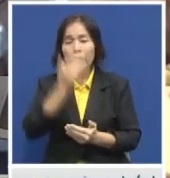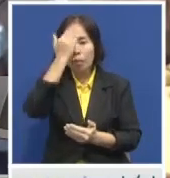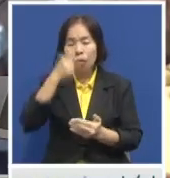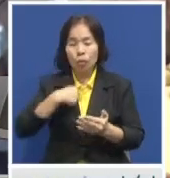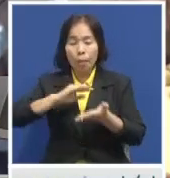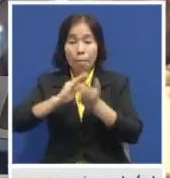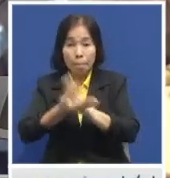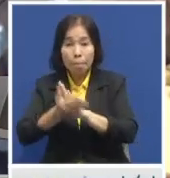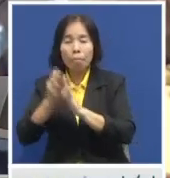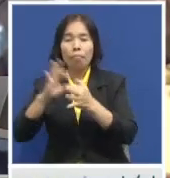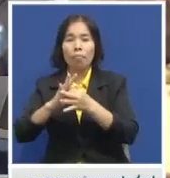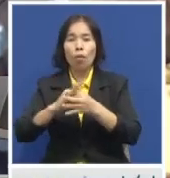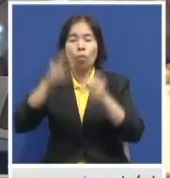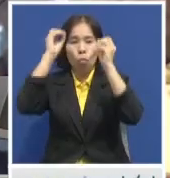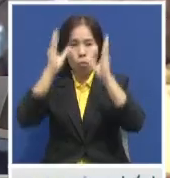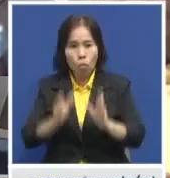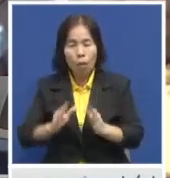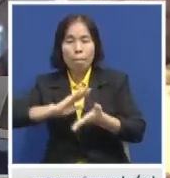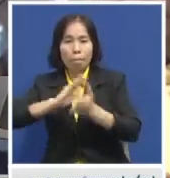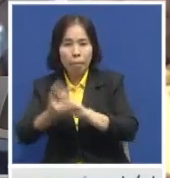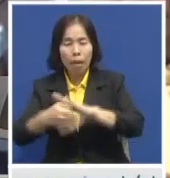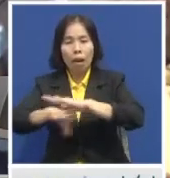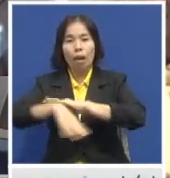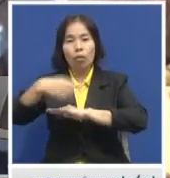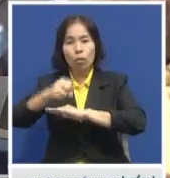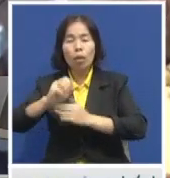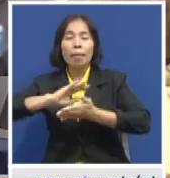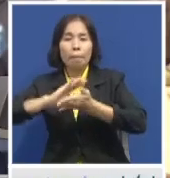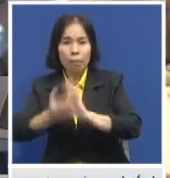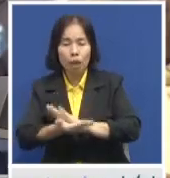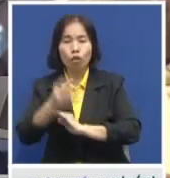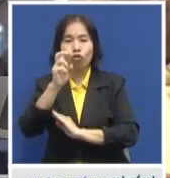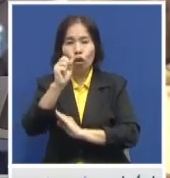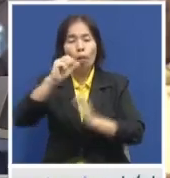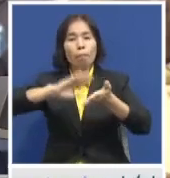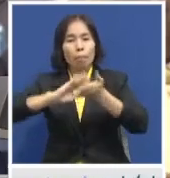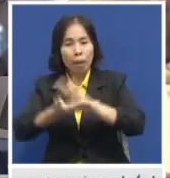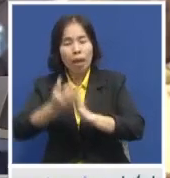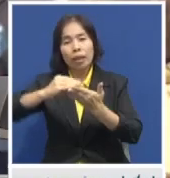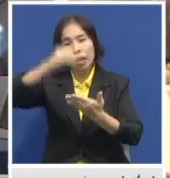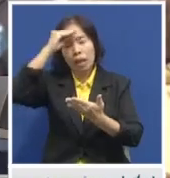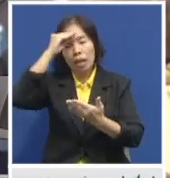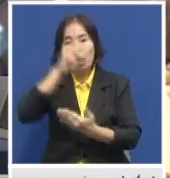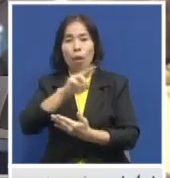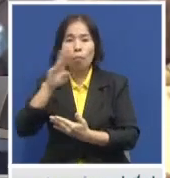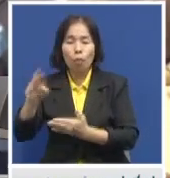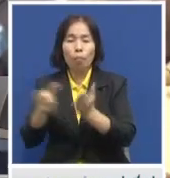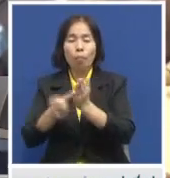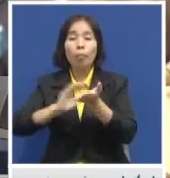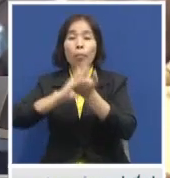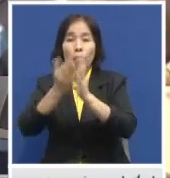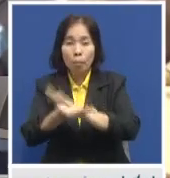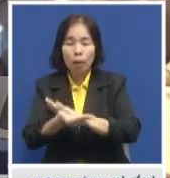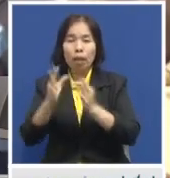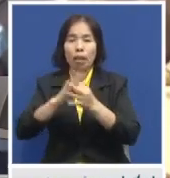องเปลี่ยนในเรื่องของคุณภาพครูเปลี่ยนวิธีการเรียนการสอนการสอบนั่นคือการนำไปสู่การปฏิรูปด้วยการน